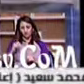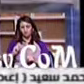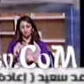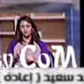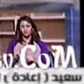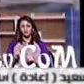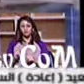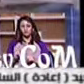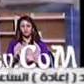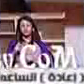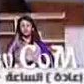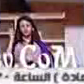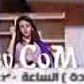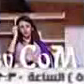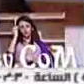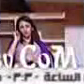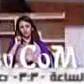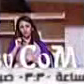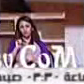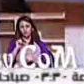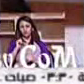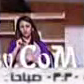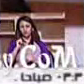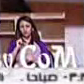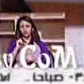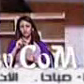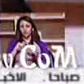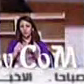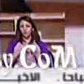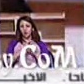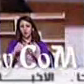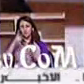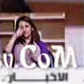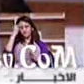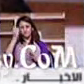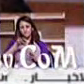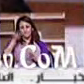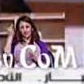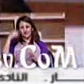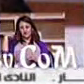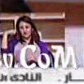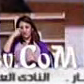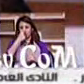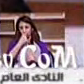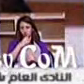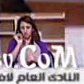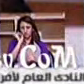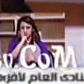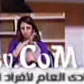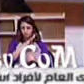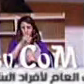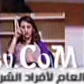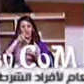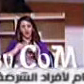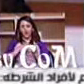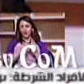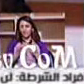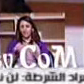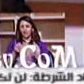بيك عايزه اعرف يعني بعد الرحيل ما هي الرؤيه التي تبلورت لدى جبهه الانقاذ وما هي